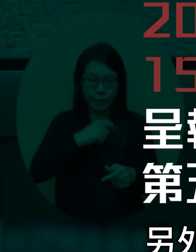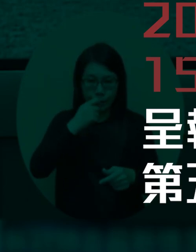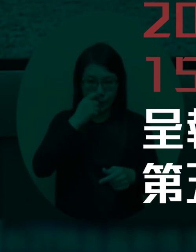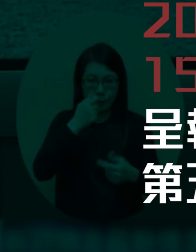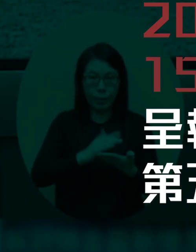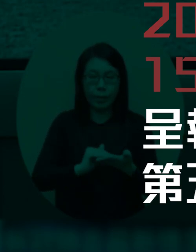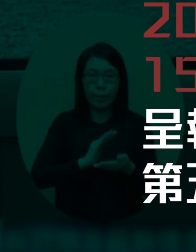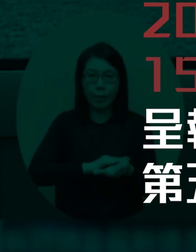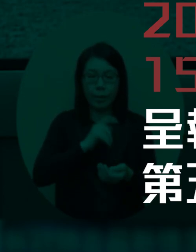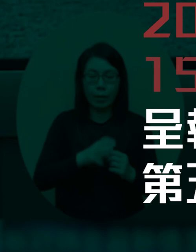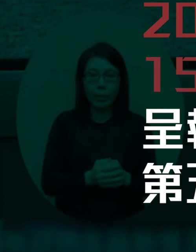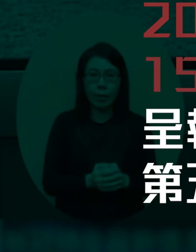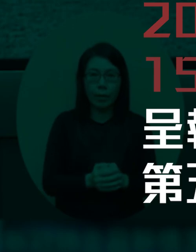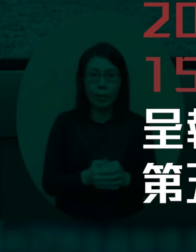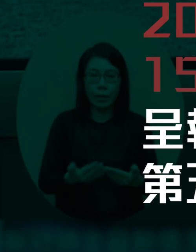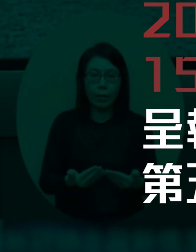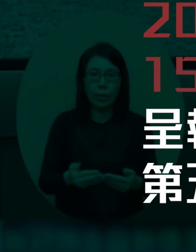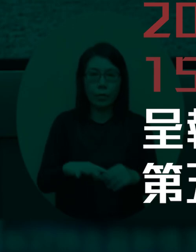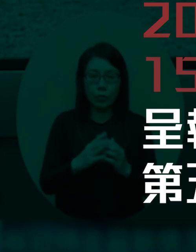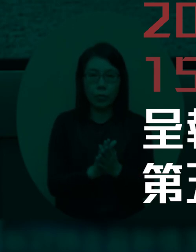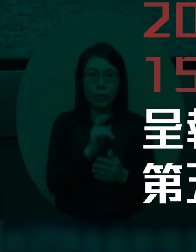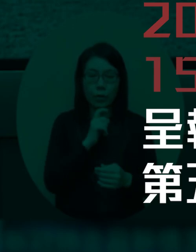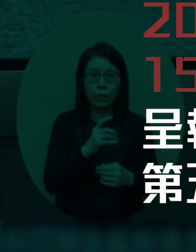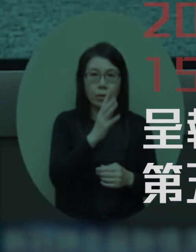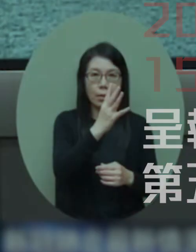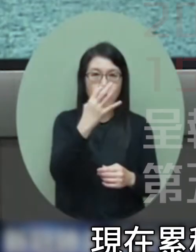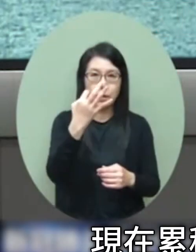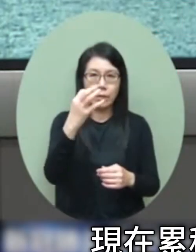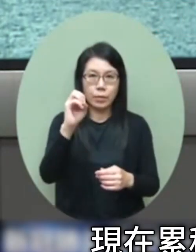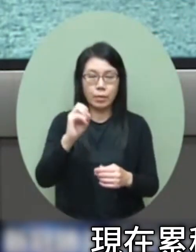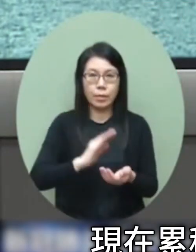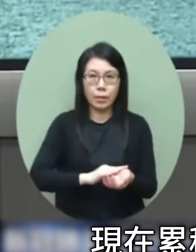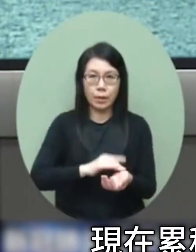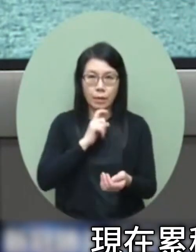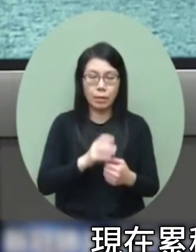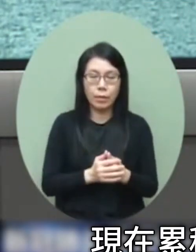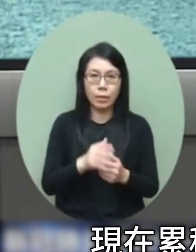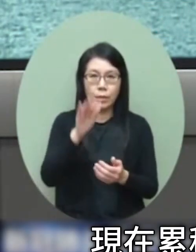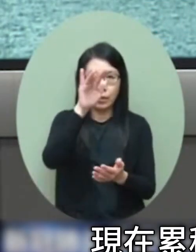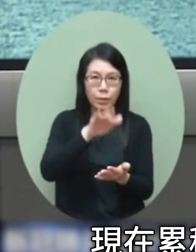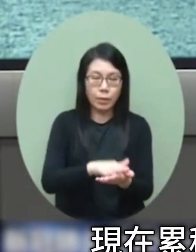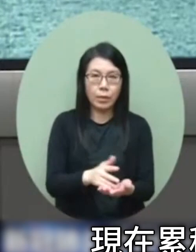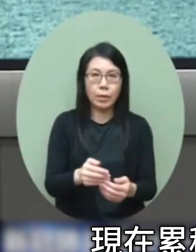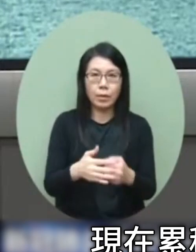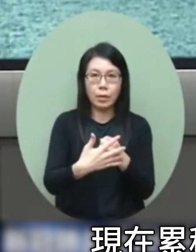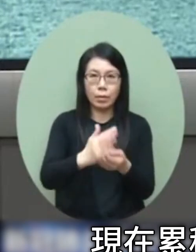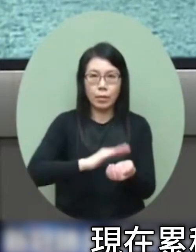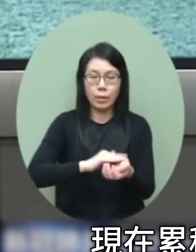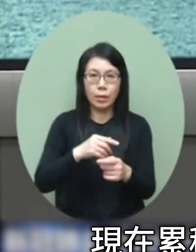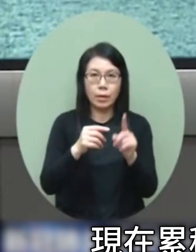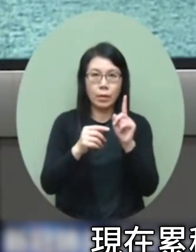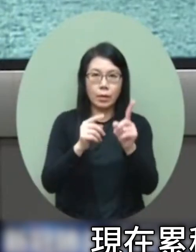個案，所以今日嘅數字陽性個案咧係430宗。咁而家累積咧就係第五波咧